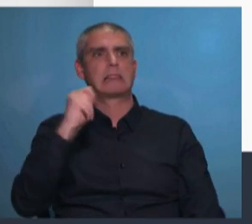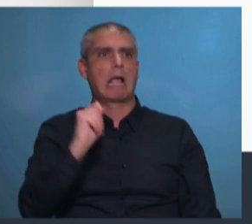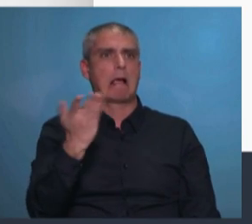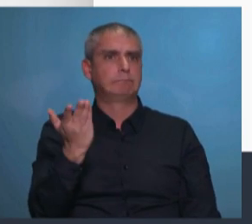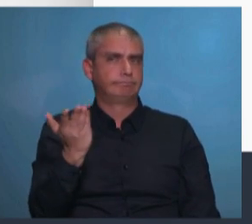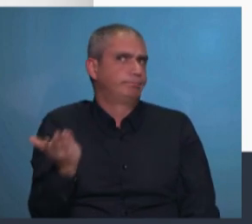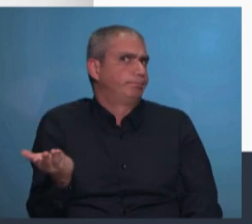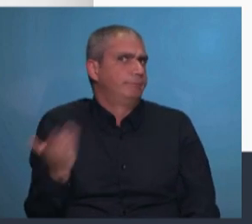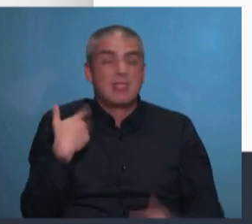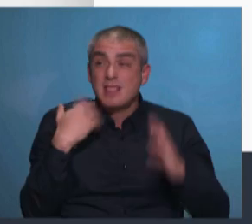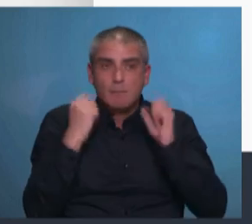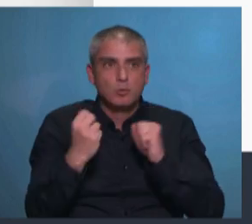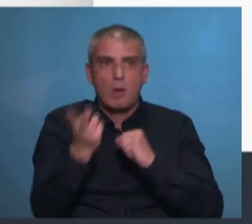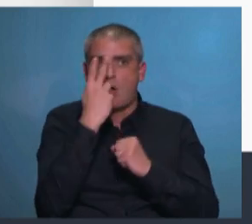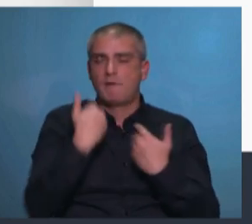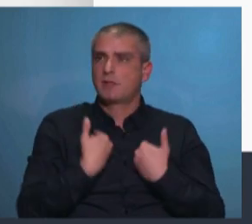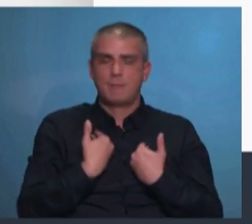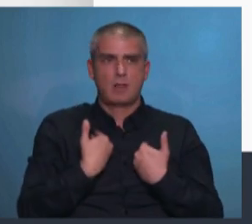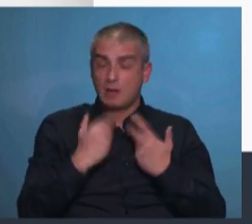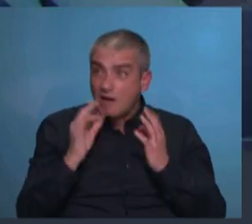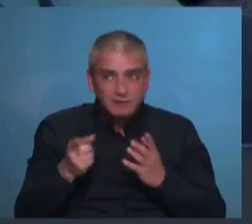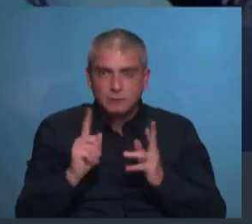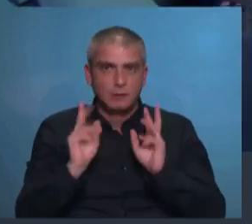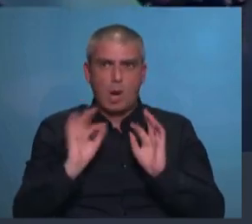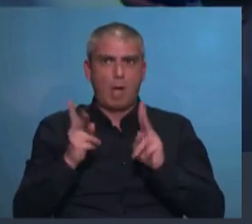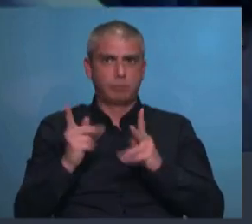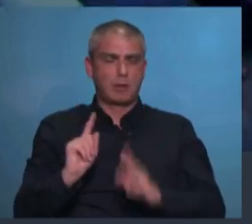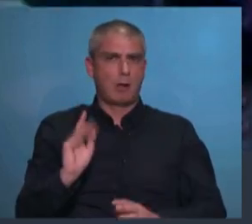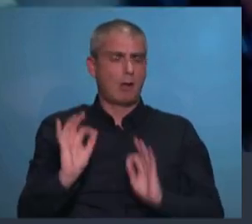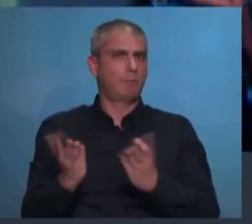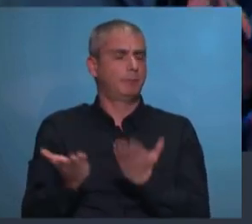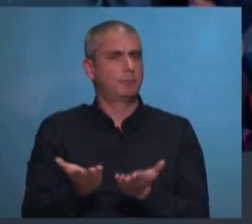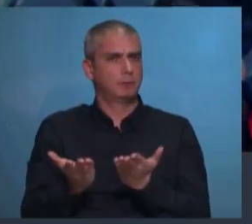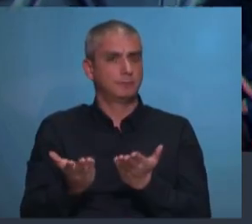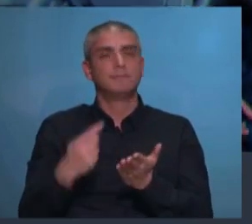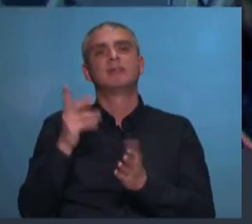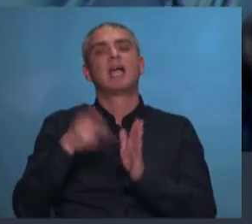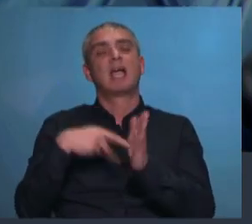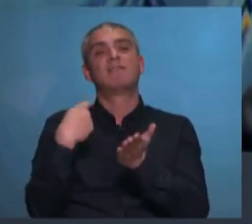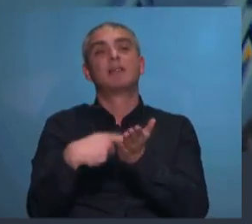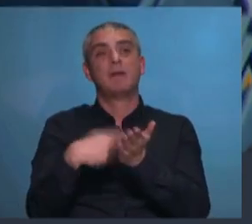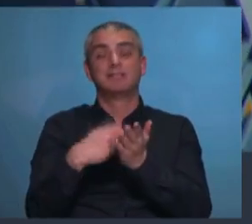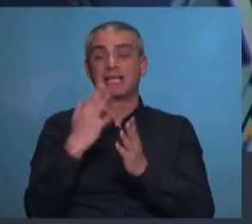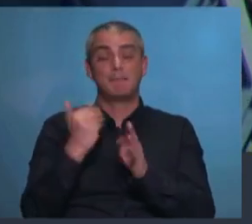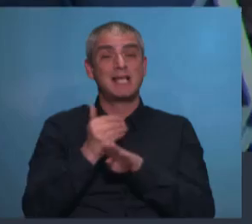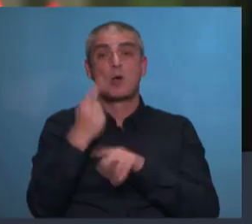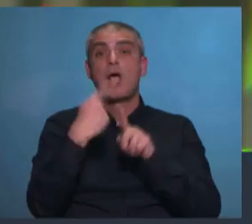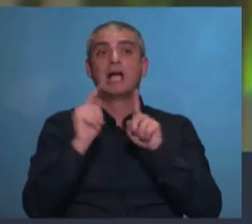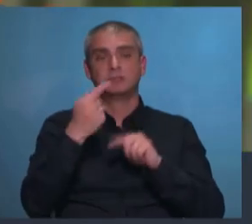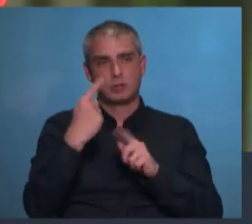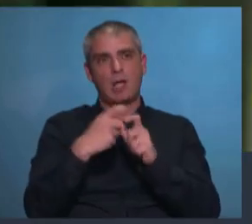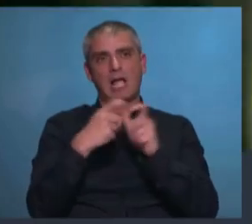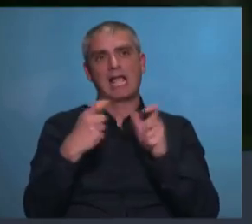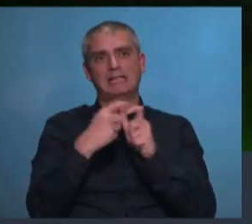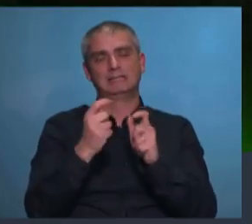הייתי בטוחה שעובדים עליי, אמיתי אמיתי, אבל זו לא בדיחה. הרכבת מפצה על כל איחור של מעל חצי שעה בכרטיס